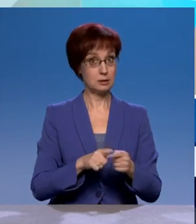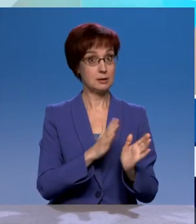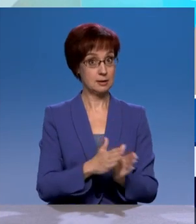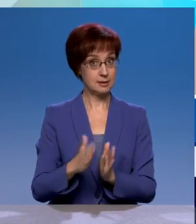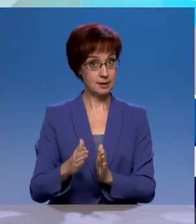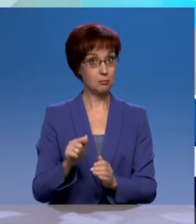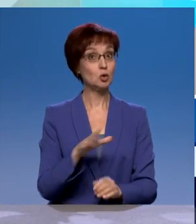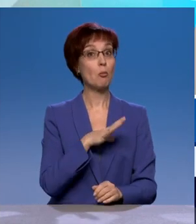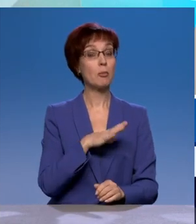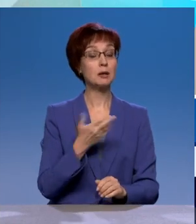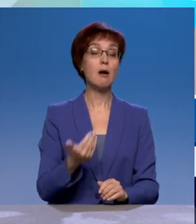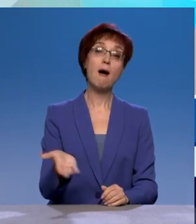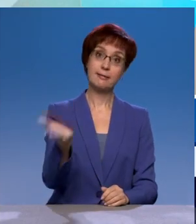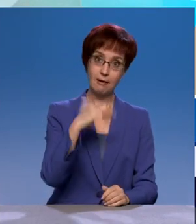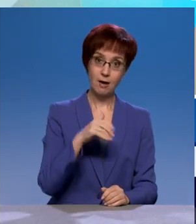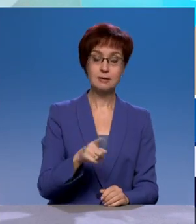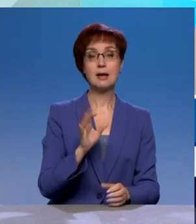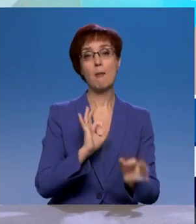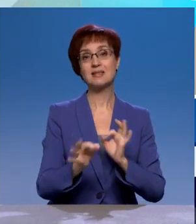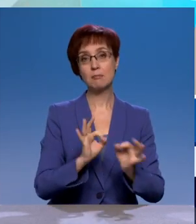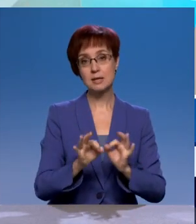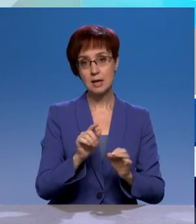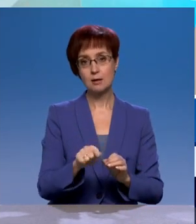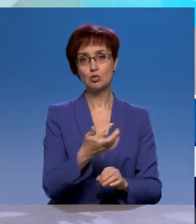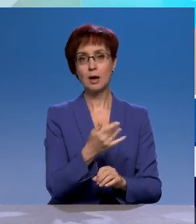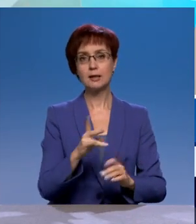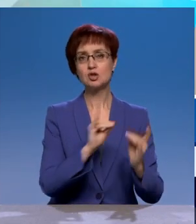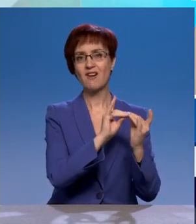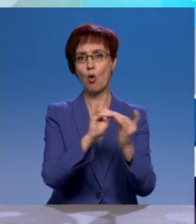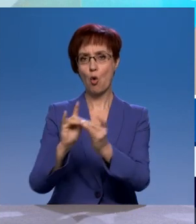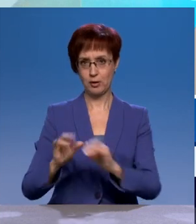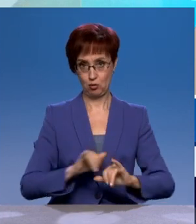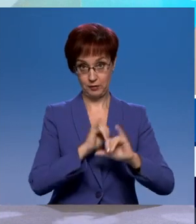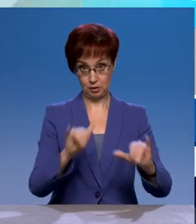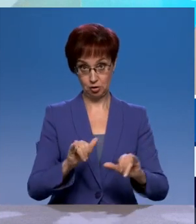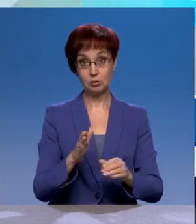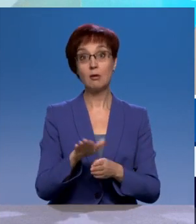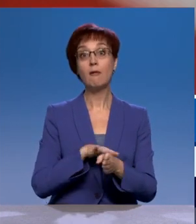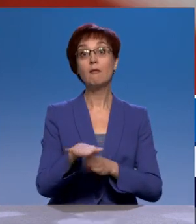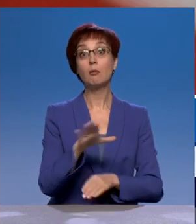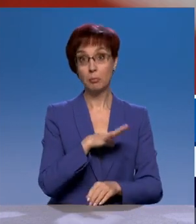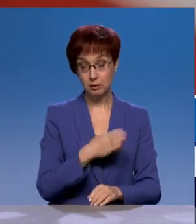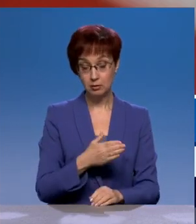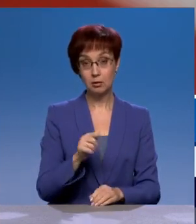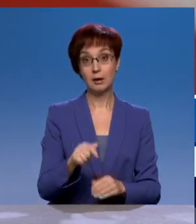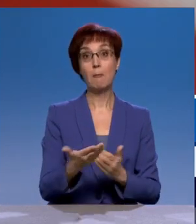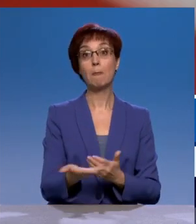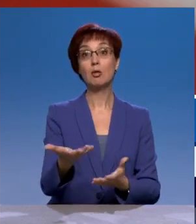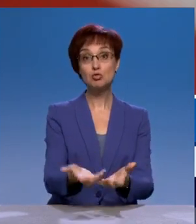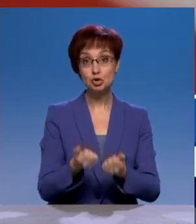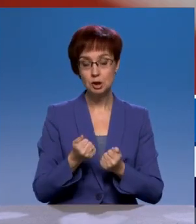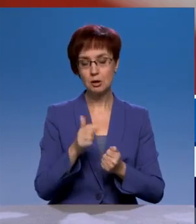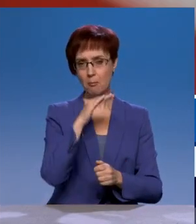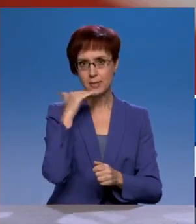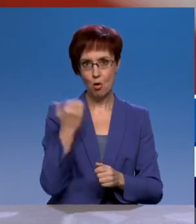получили кучу смертей. Вот так же и ЦНИУИЗу. Ну, прям даже стыдно за них, что они с такими заявками выступают. Подчеркну, это не Минздрав. Давайте